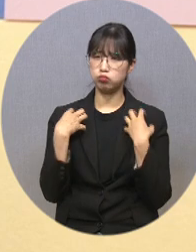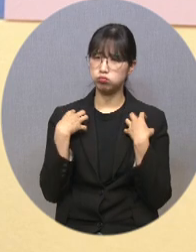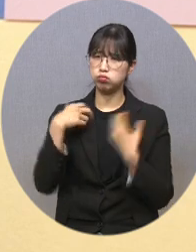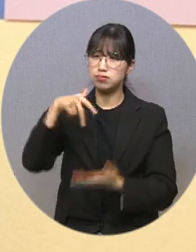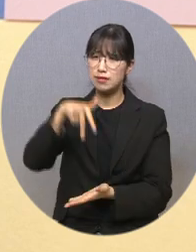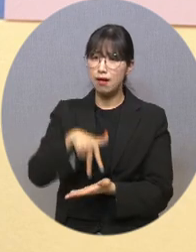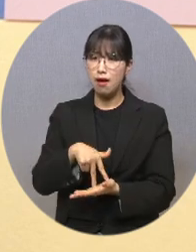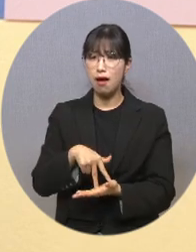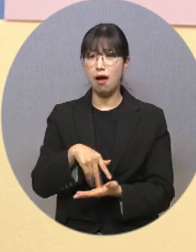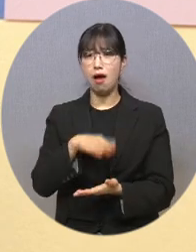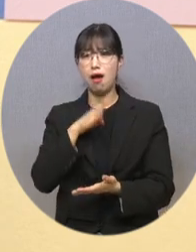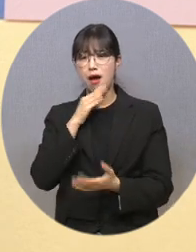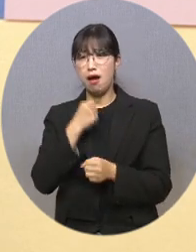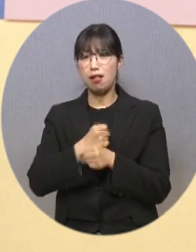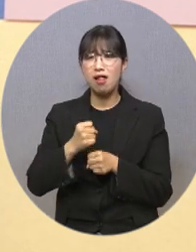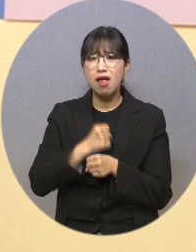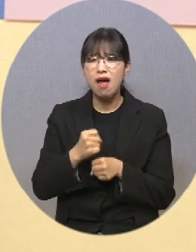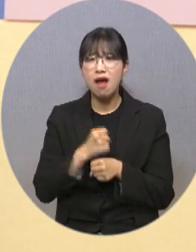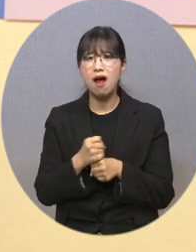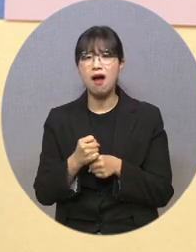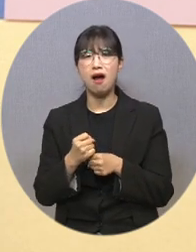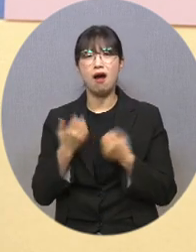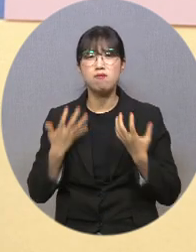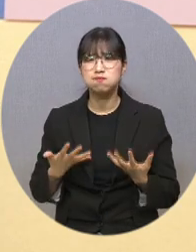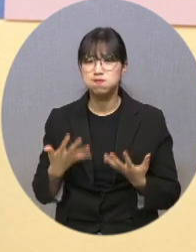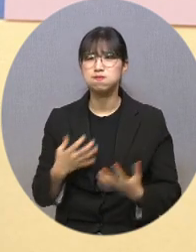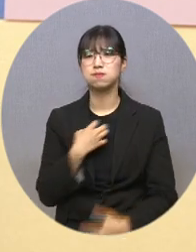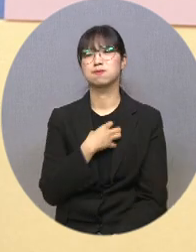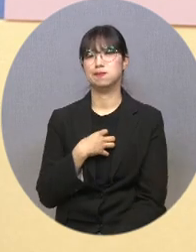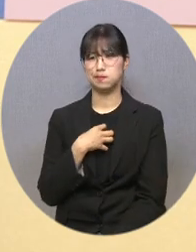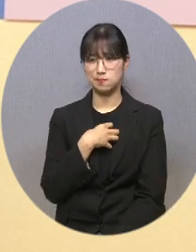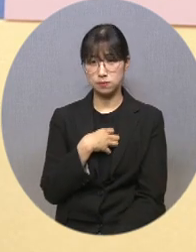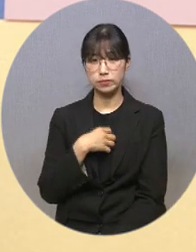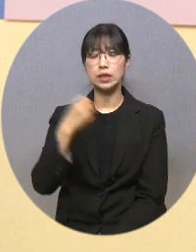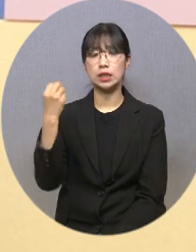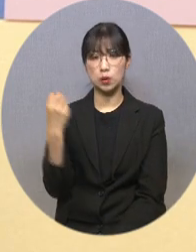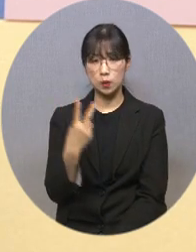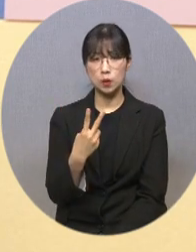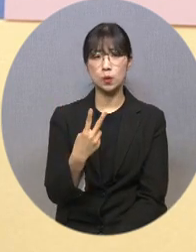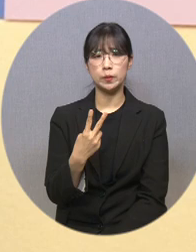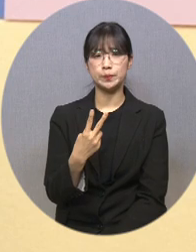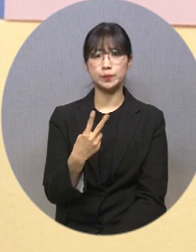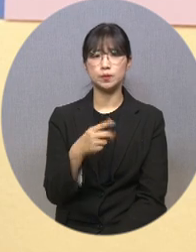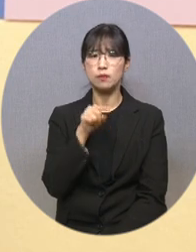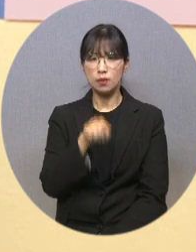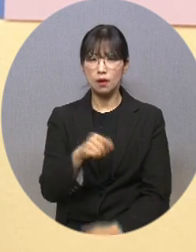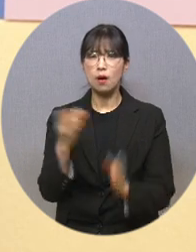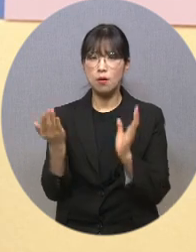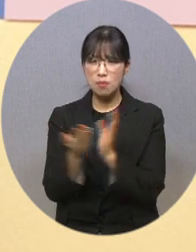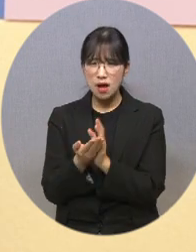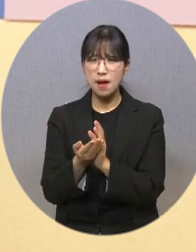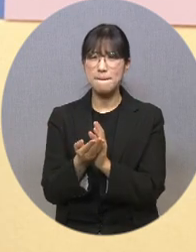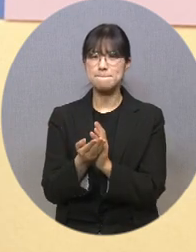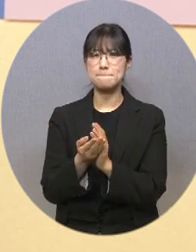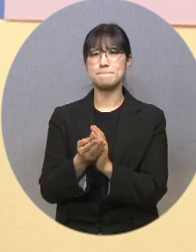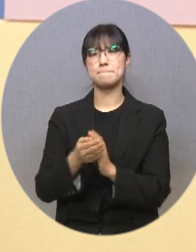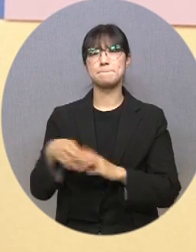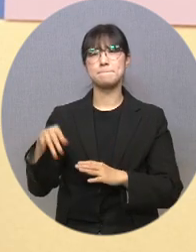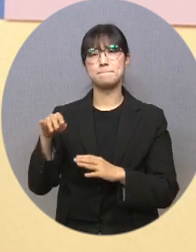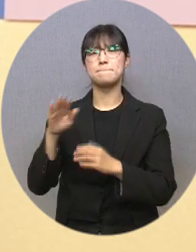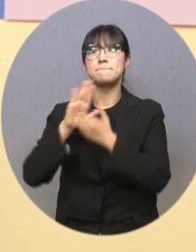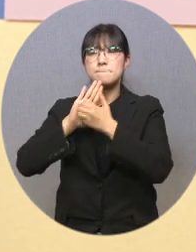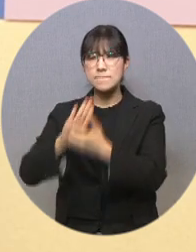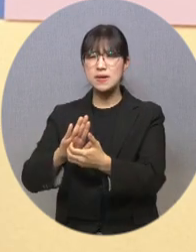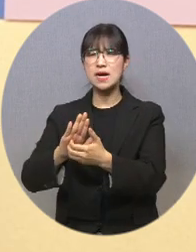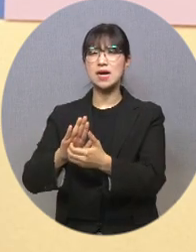정부 차원에서도 되게 이제 당혹스럽고 또 거기에 따라서 방역 체계도 좀 바뀔